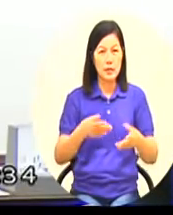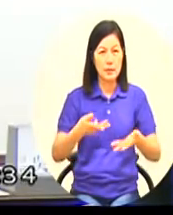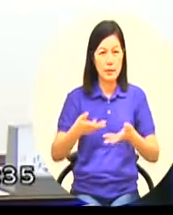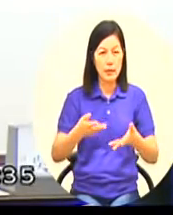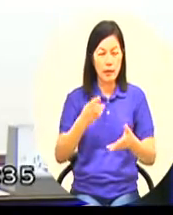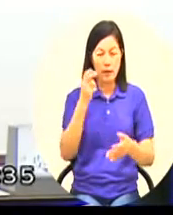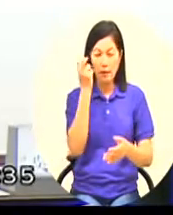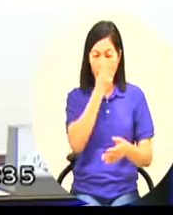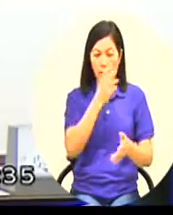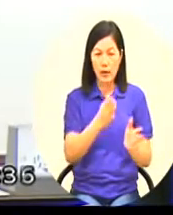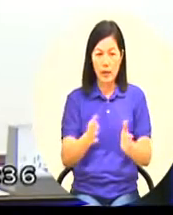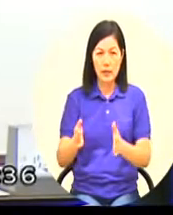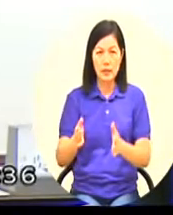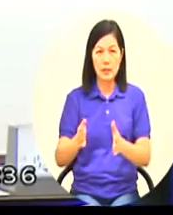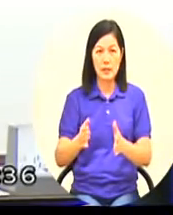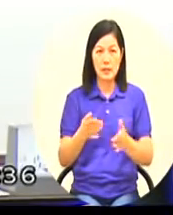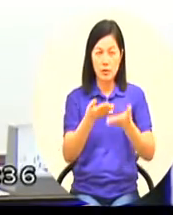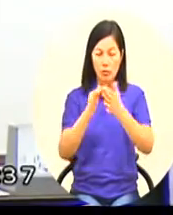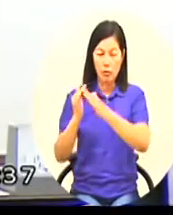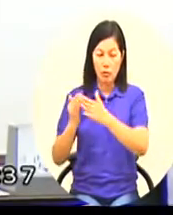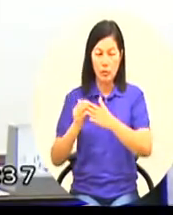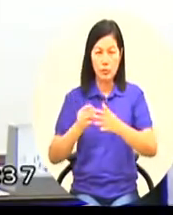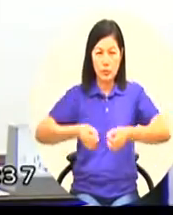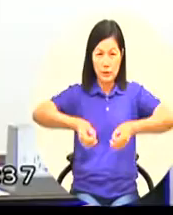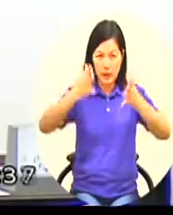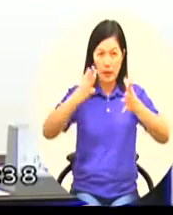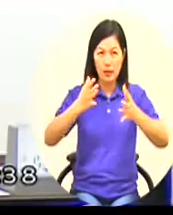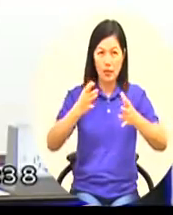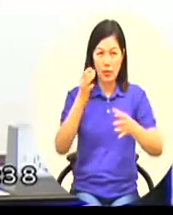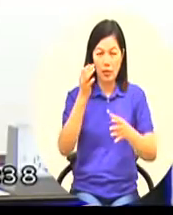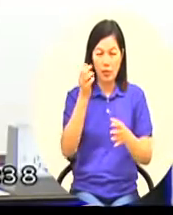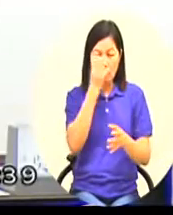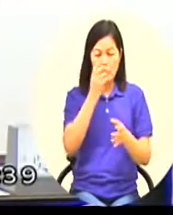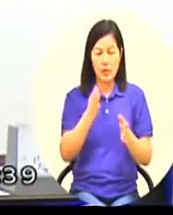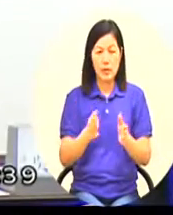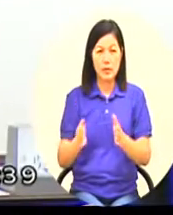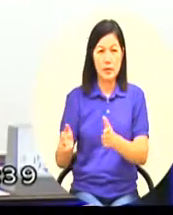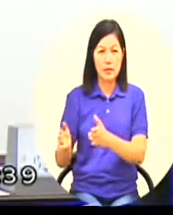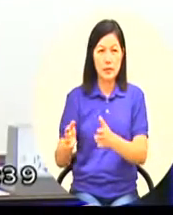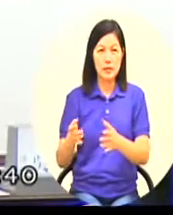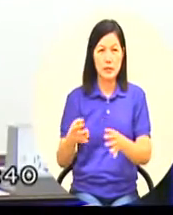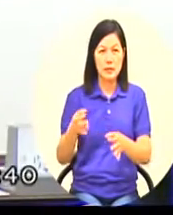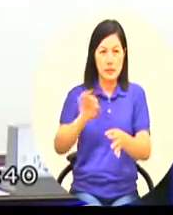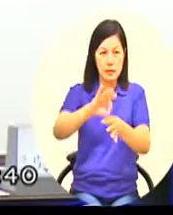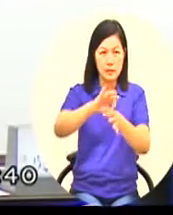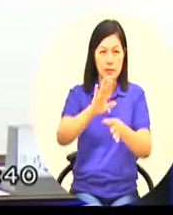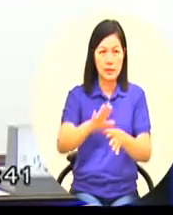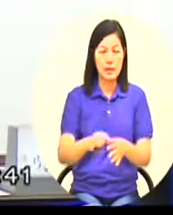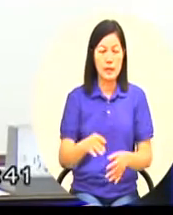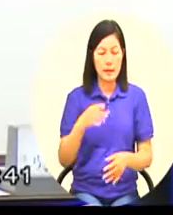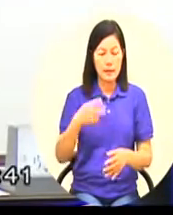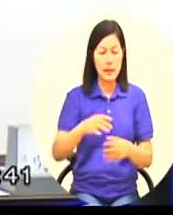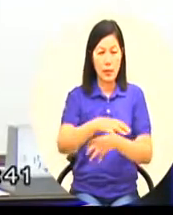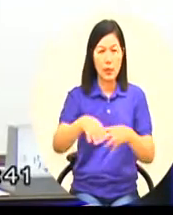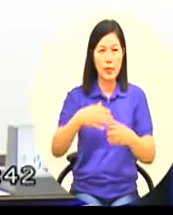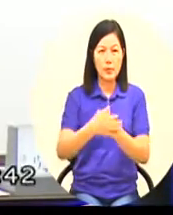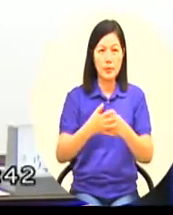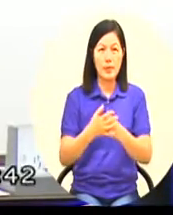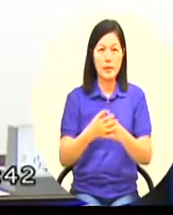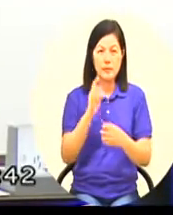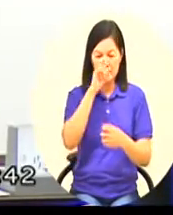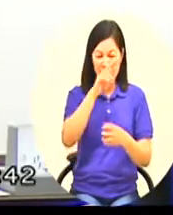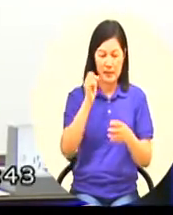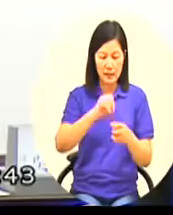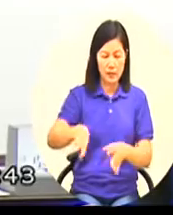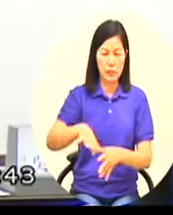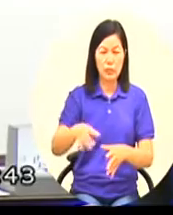费。那他往回说，就是说因为环保局开始要把我们收垃圾的费用提高，所以我们委外来所